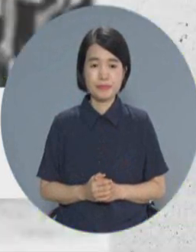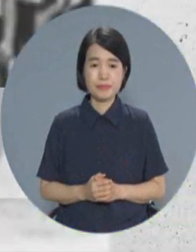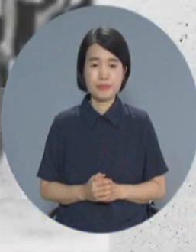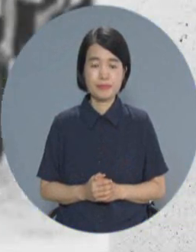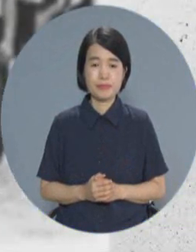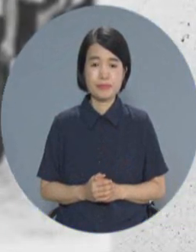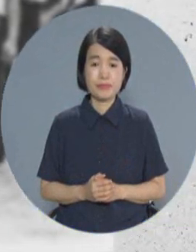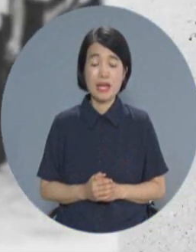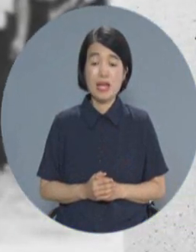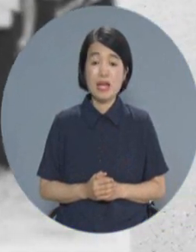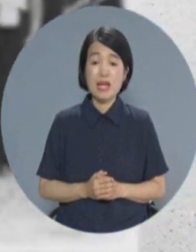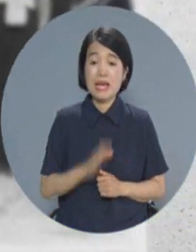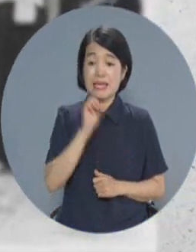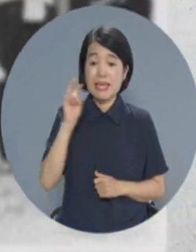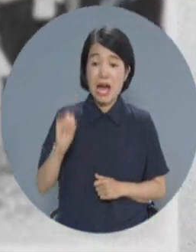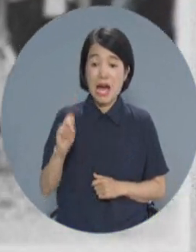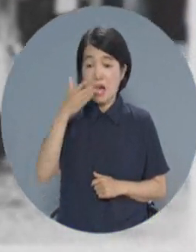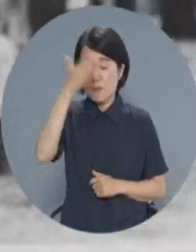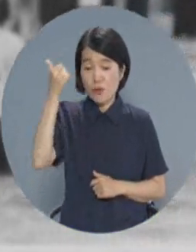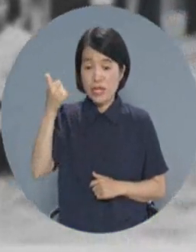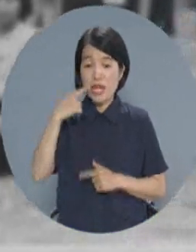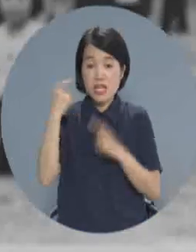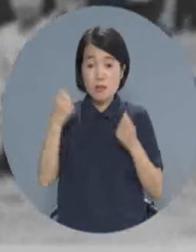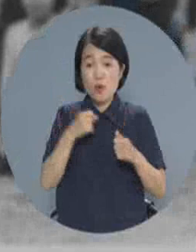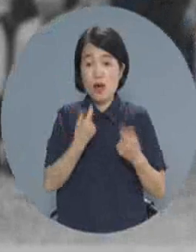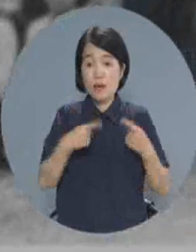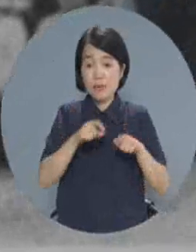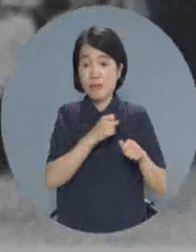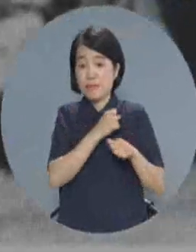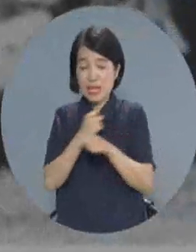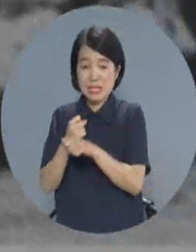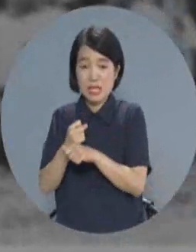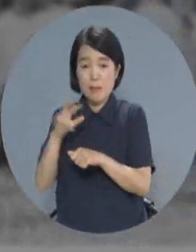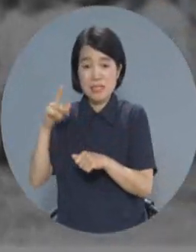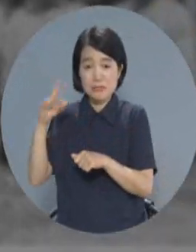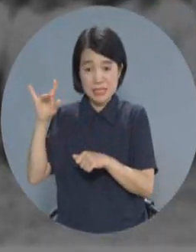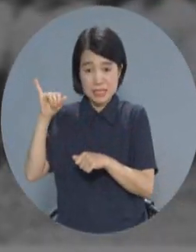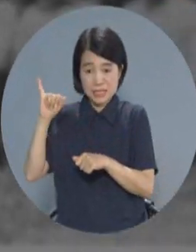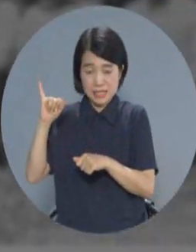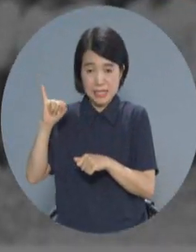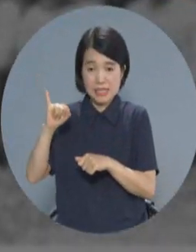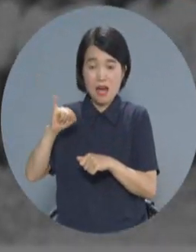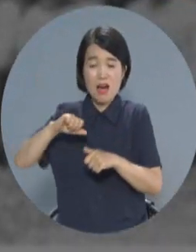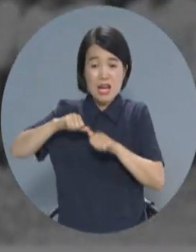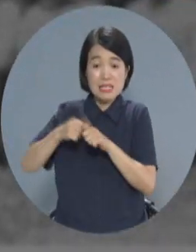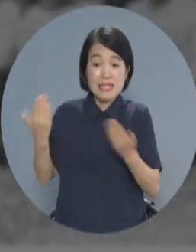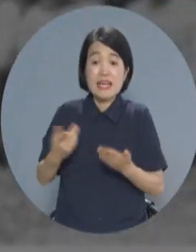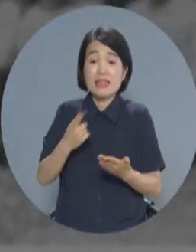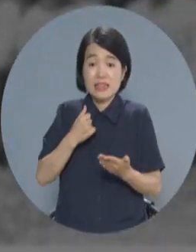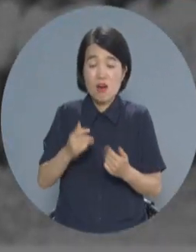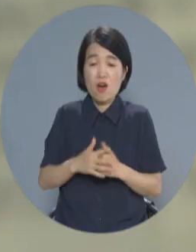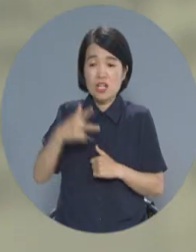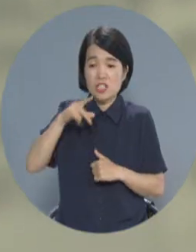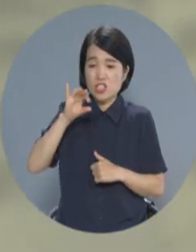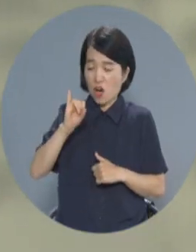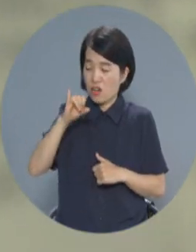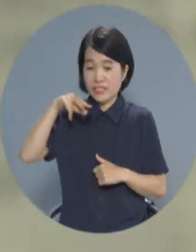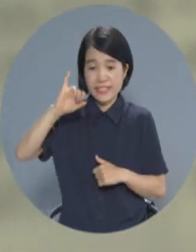社員として働いたということを認めたことになります。 양금덕 할머니와 함께 일본으로 끌려가 미쓰비시 중공업에서 강제 노동했던 정신영